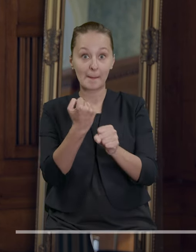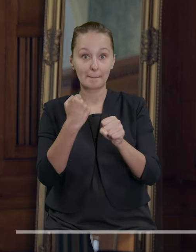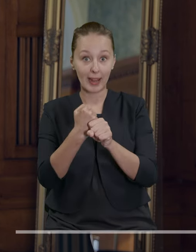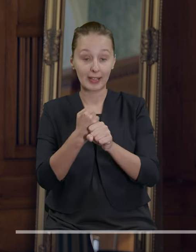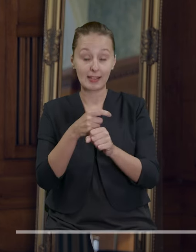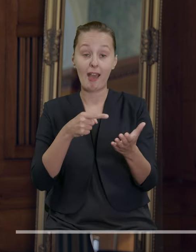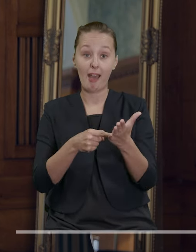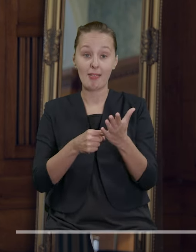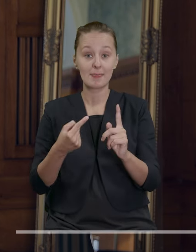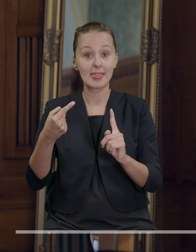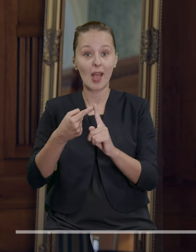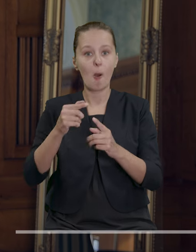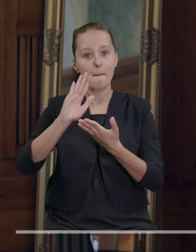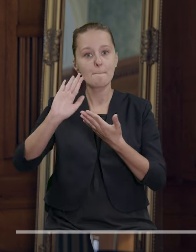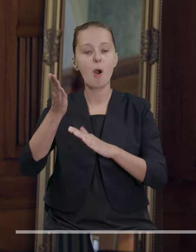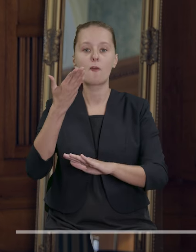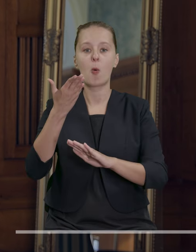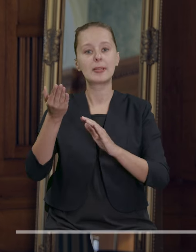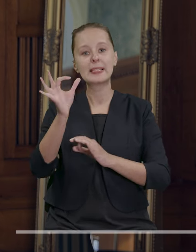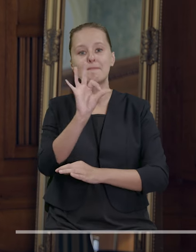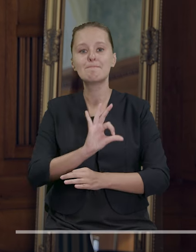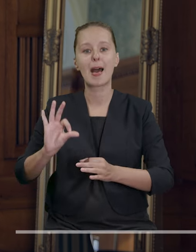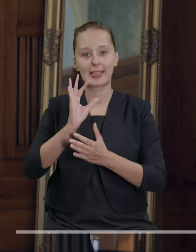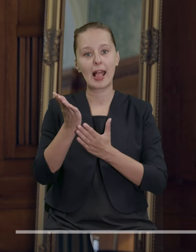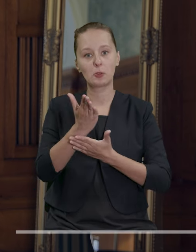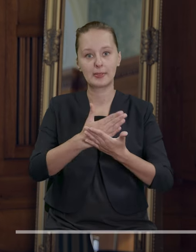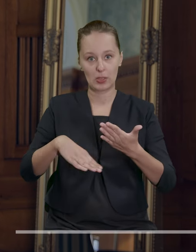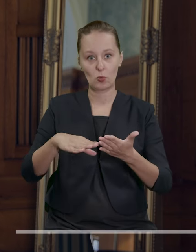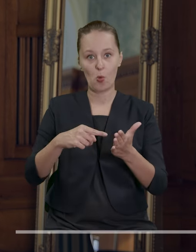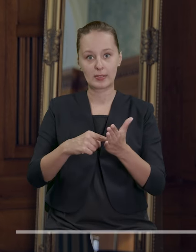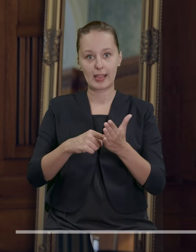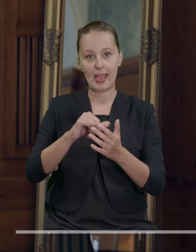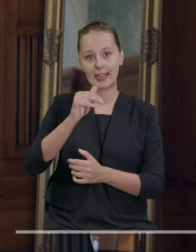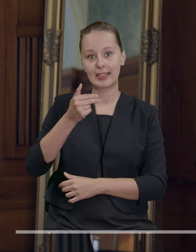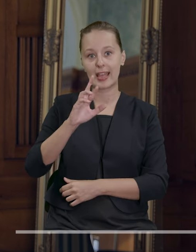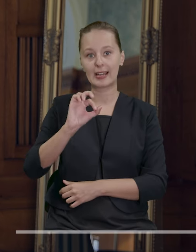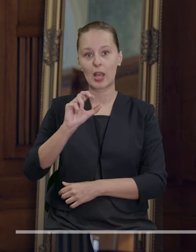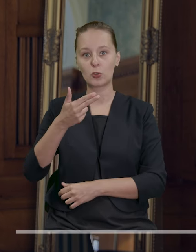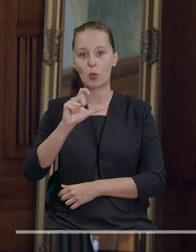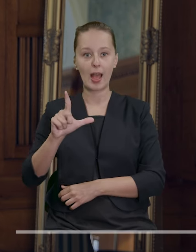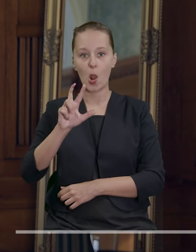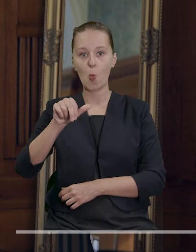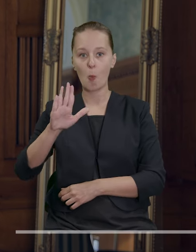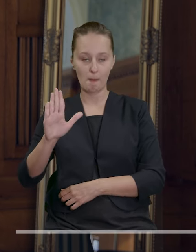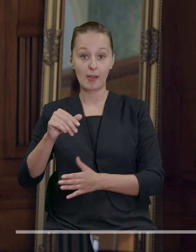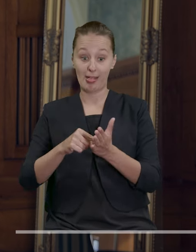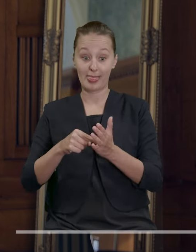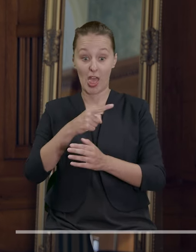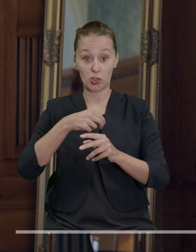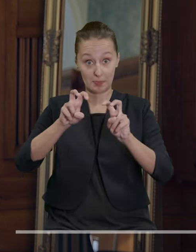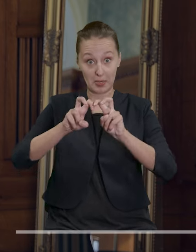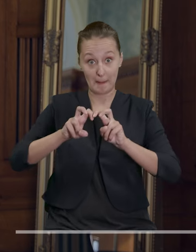tym celu powołaliśmy jednostkę, specjalną jednostkę International Hub, która